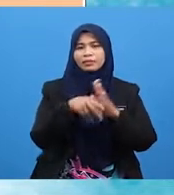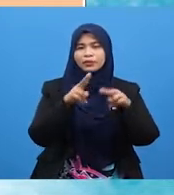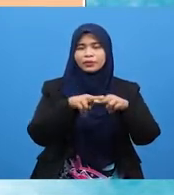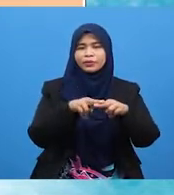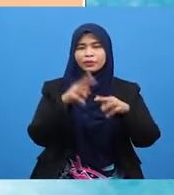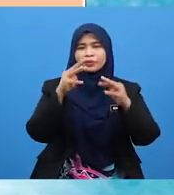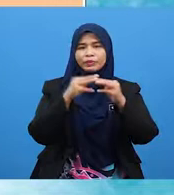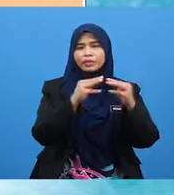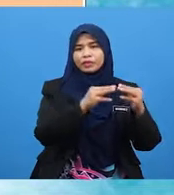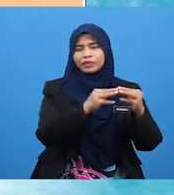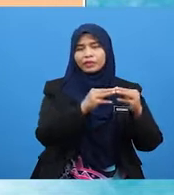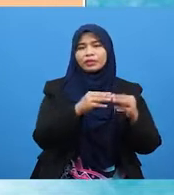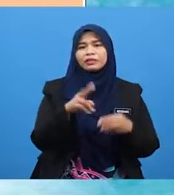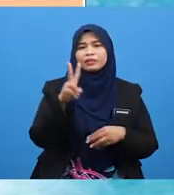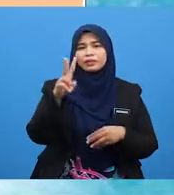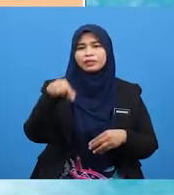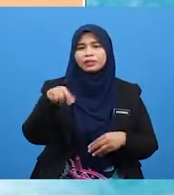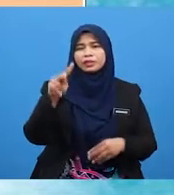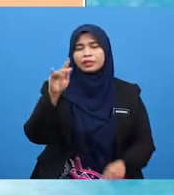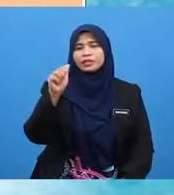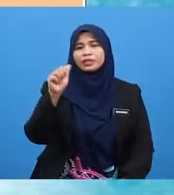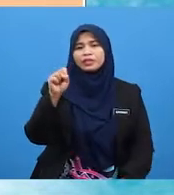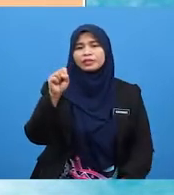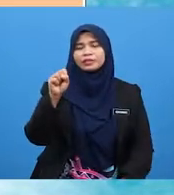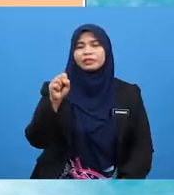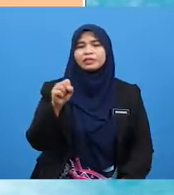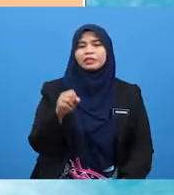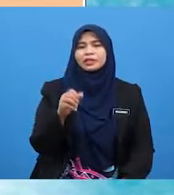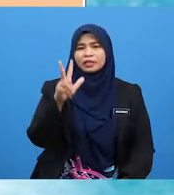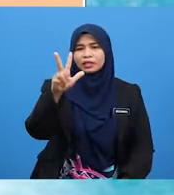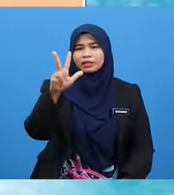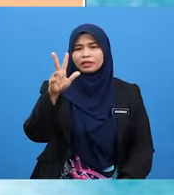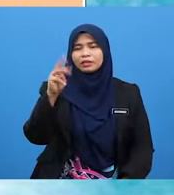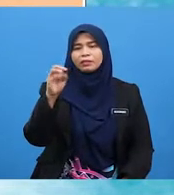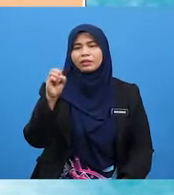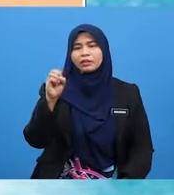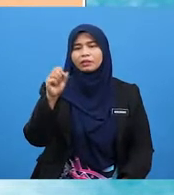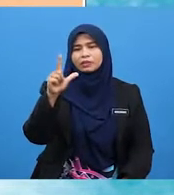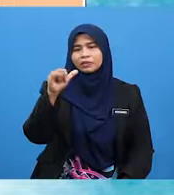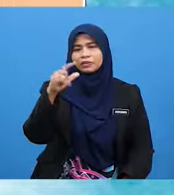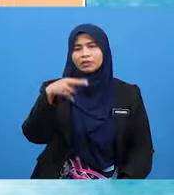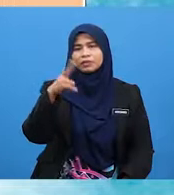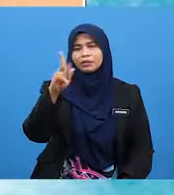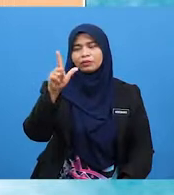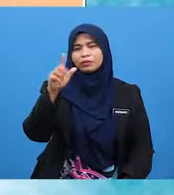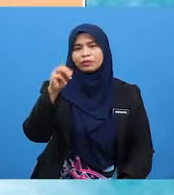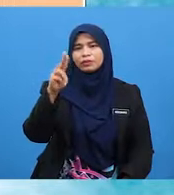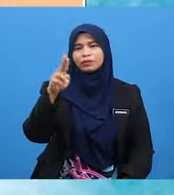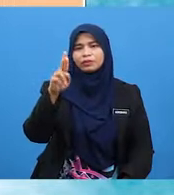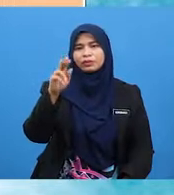Madinah. Kedua, qiyas. Ketiga, masalihul mursalah,